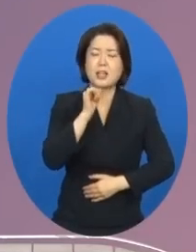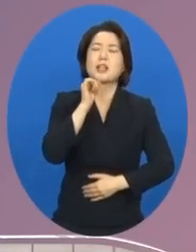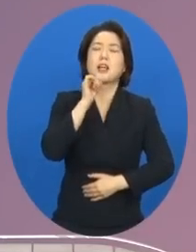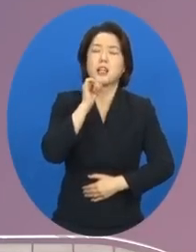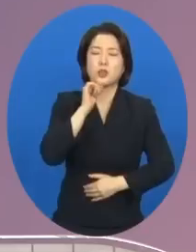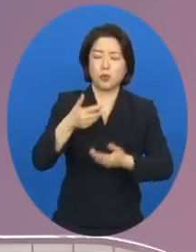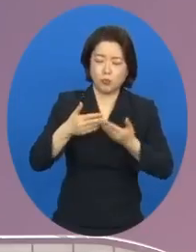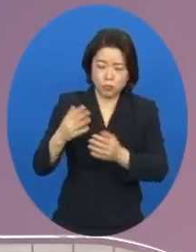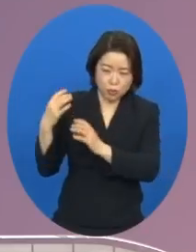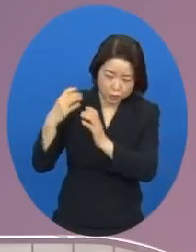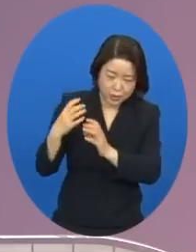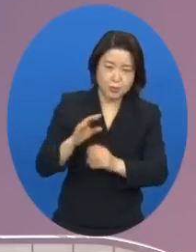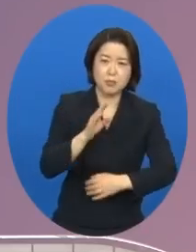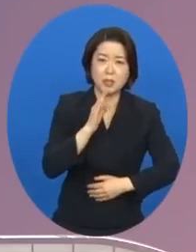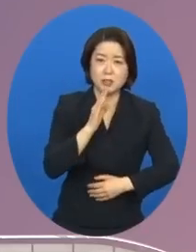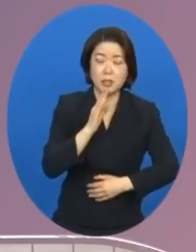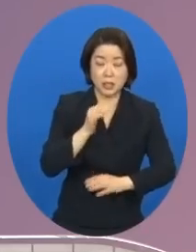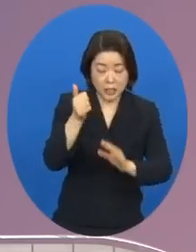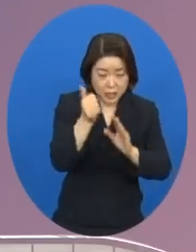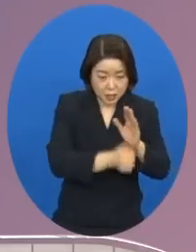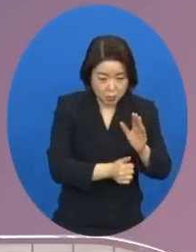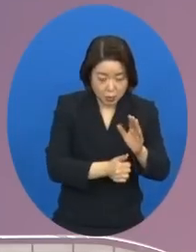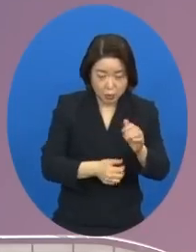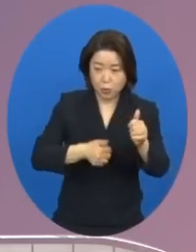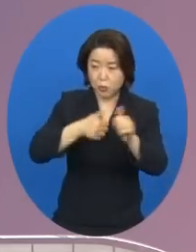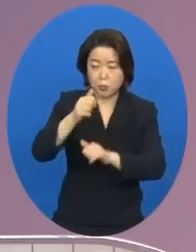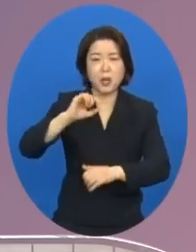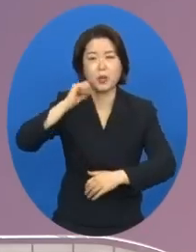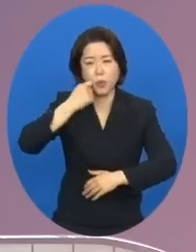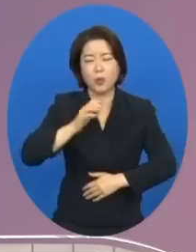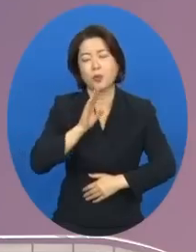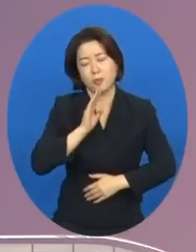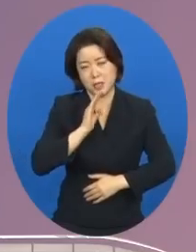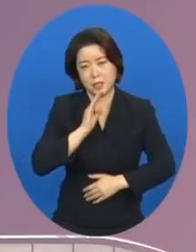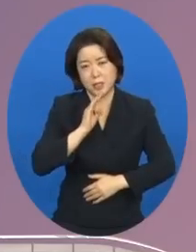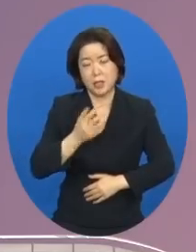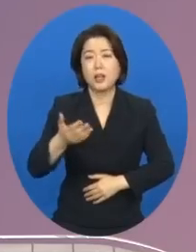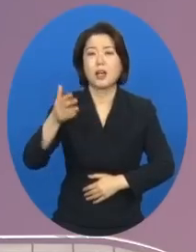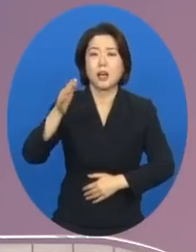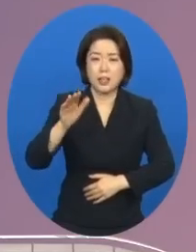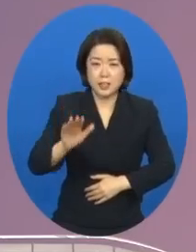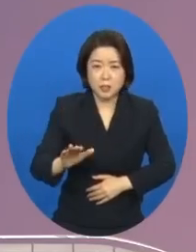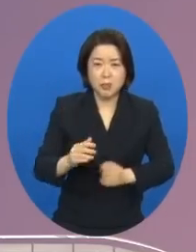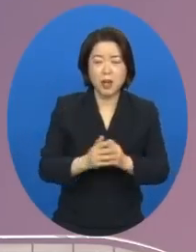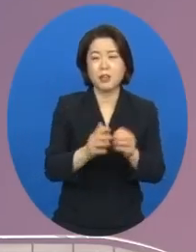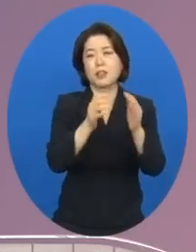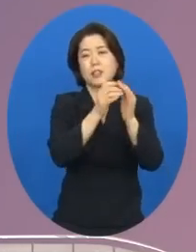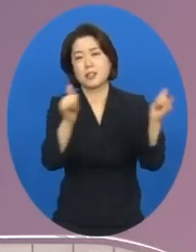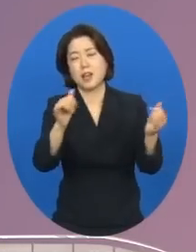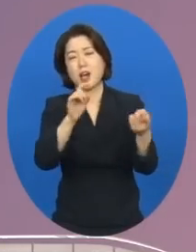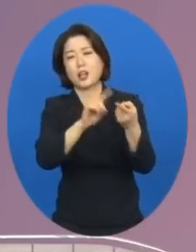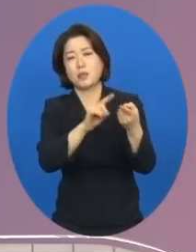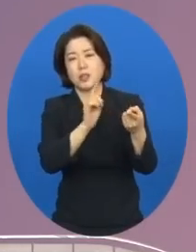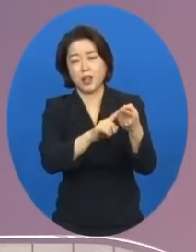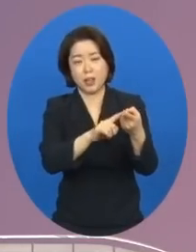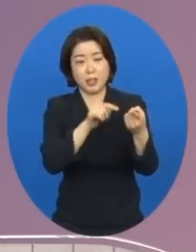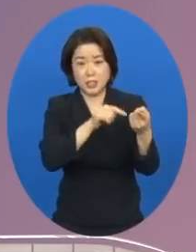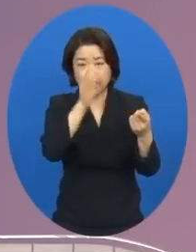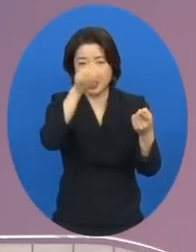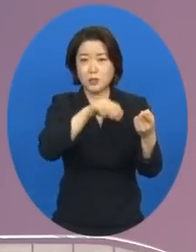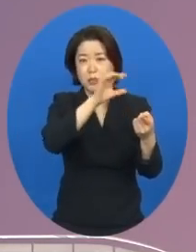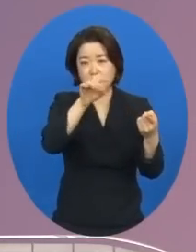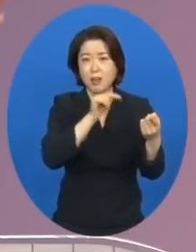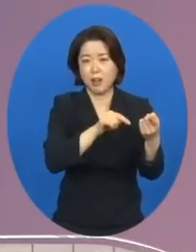짐이고 실패도 참 극복하기 쉽지 않지만 그러나 사람